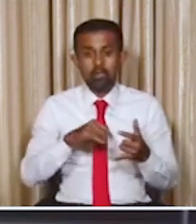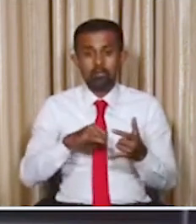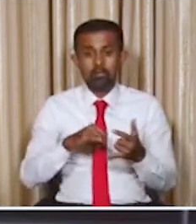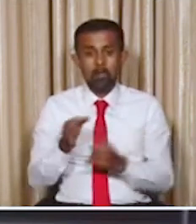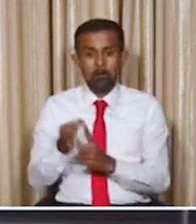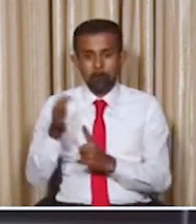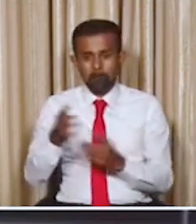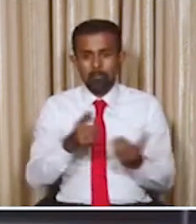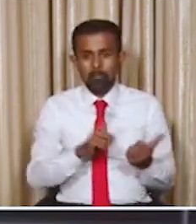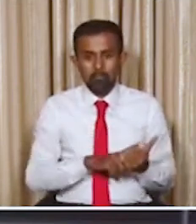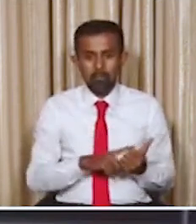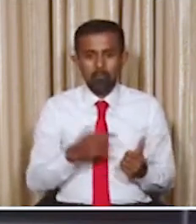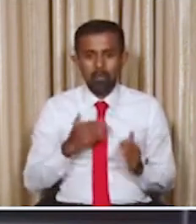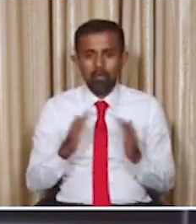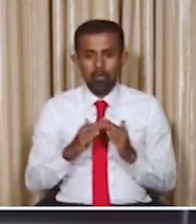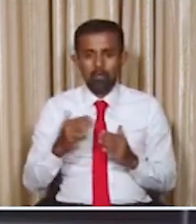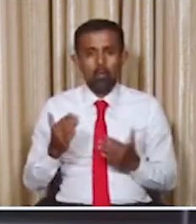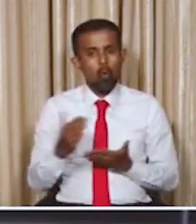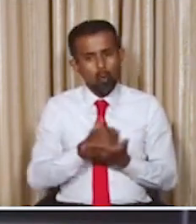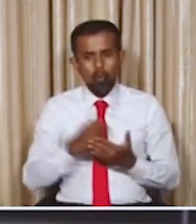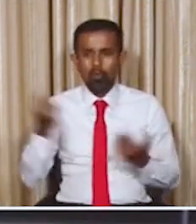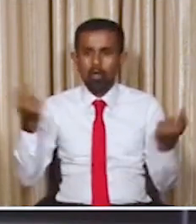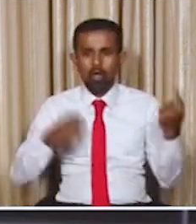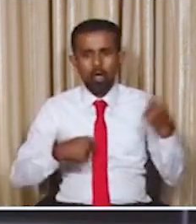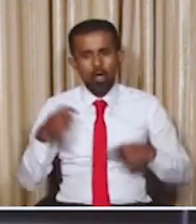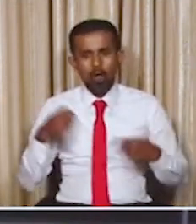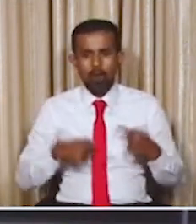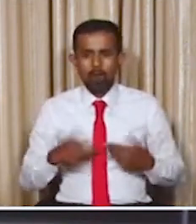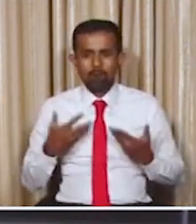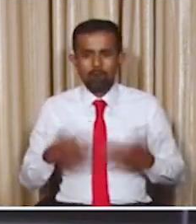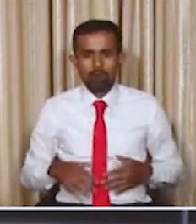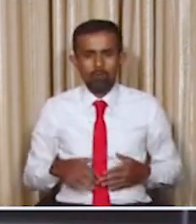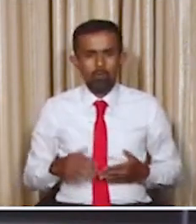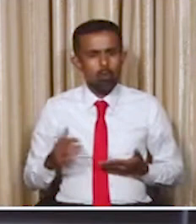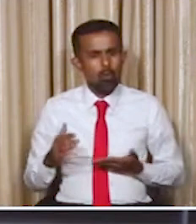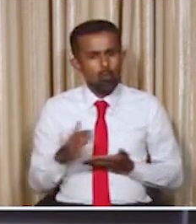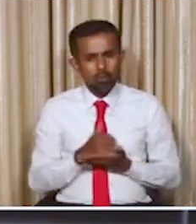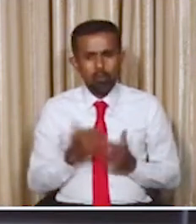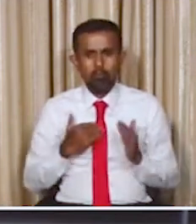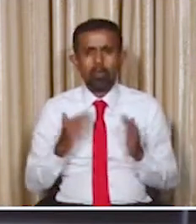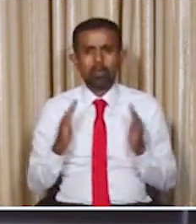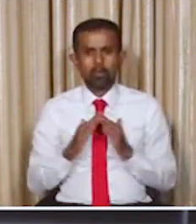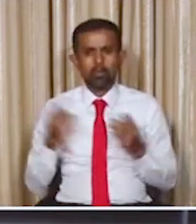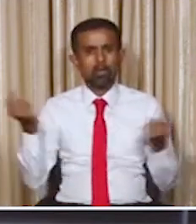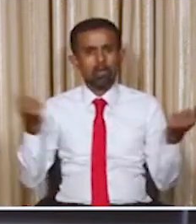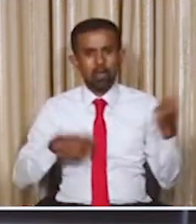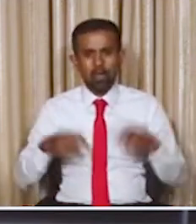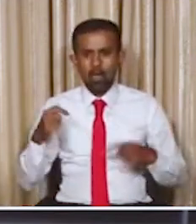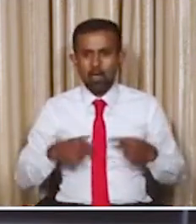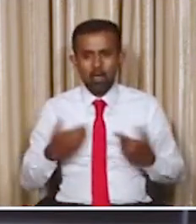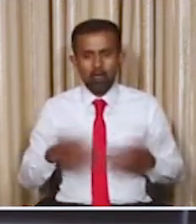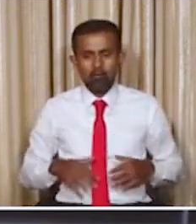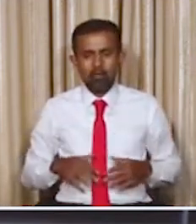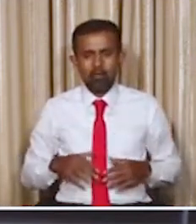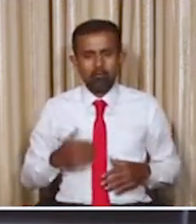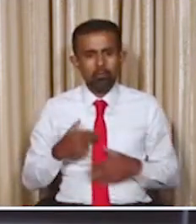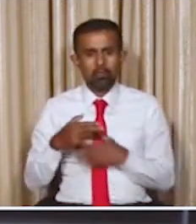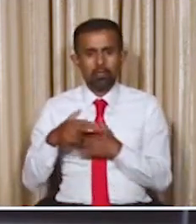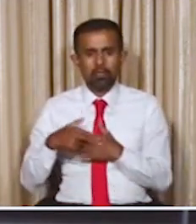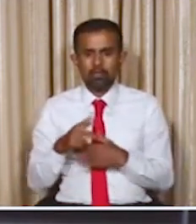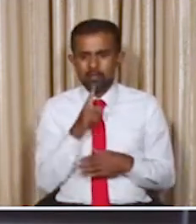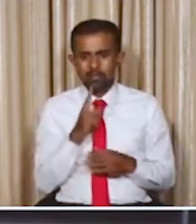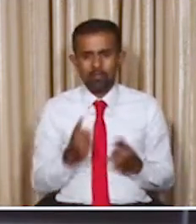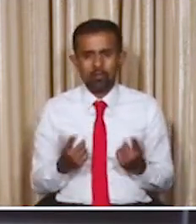ප්‍රේමදාස Mage gedarata oya sihiru denama ewith thiyena. Oya hama kena mage gedarata ewilla thiyena. Metana mama hethu karana kiyanna kemathi